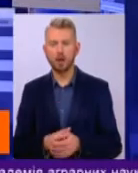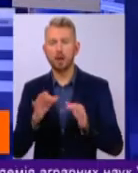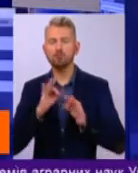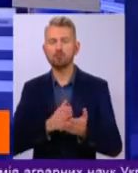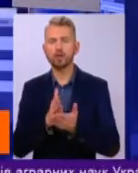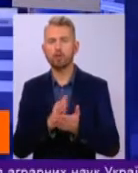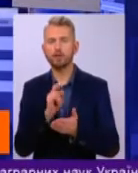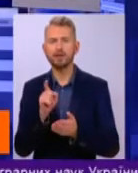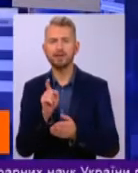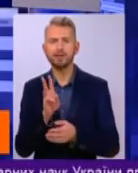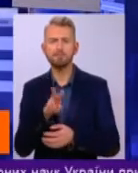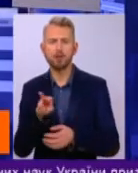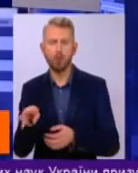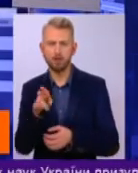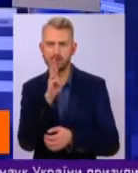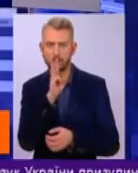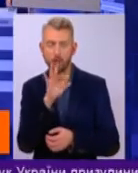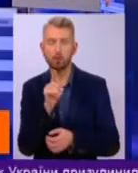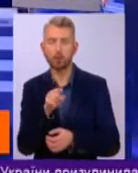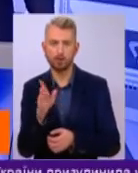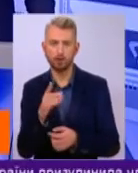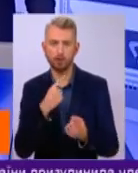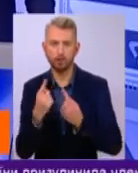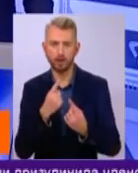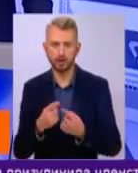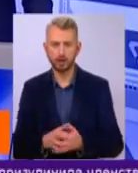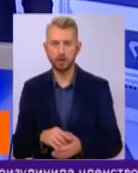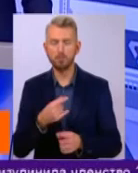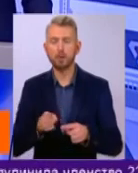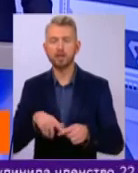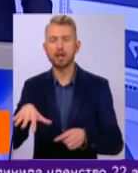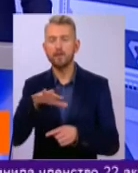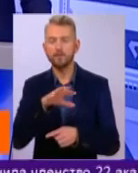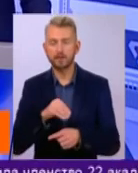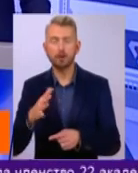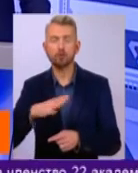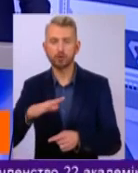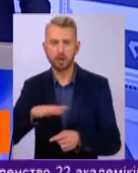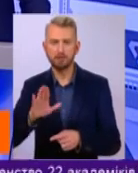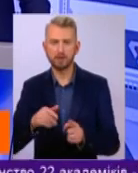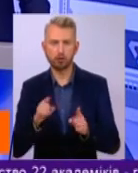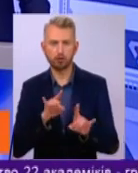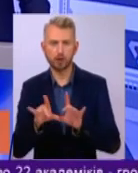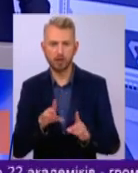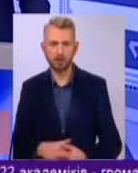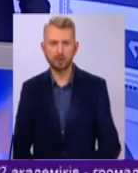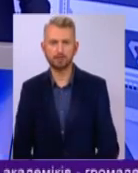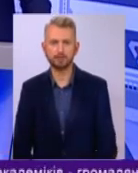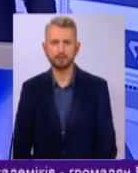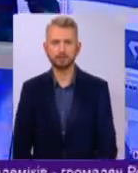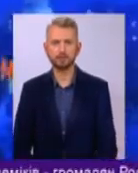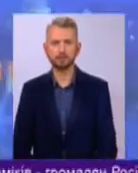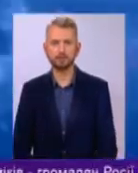Чиновники із мільйонними зарплатами, про них говоритимемо. Про все це дочекайтеся після короткої рекламної паузи.